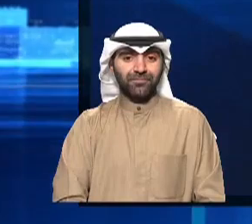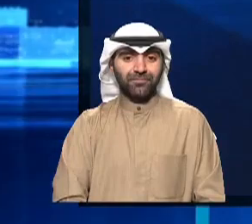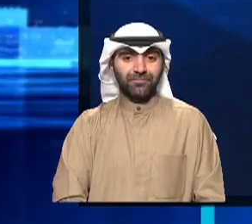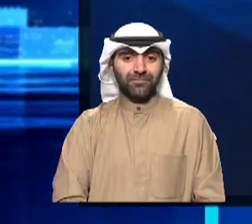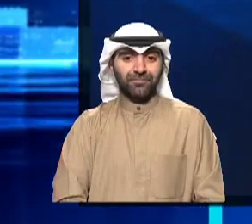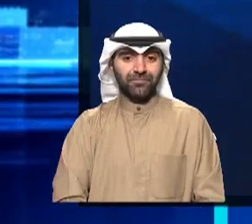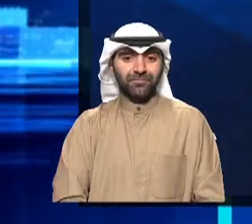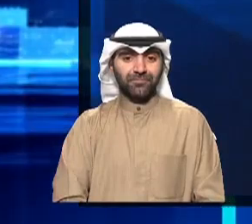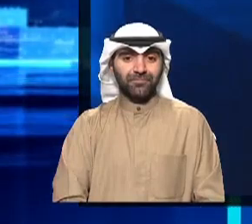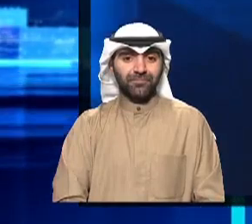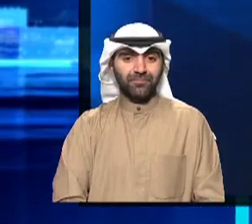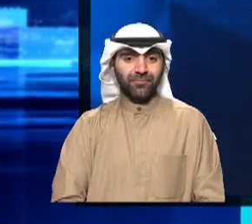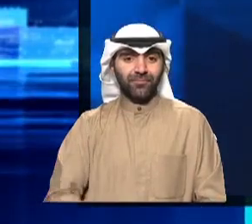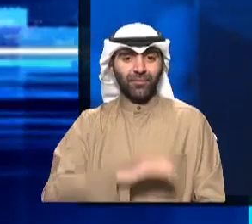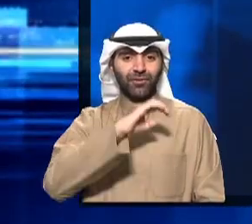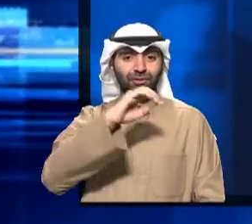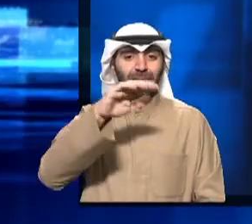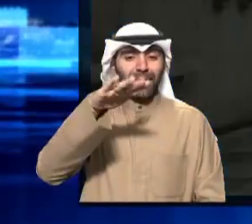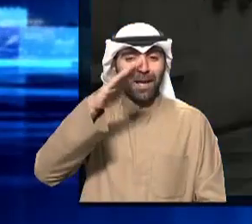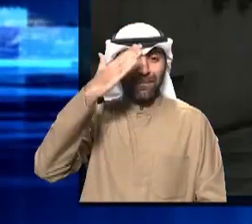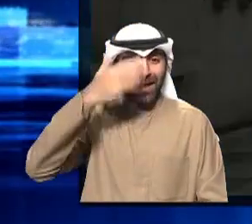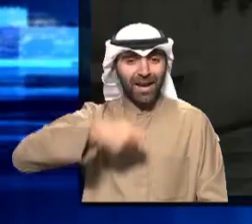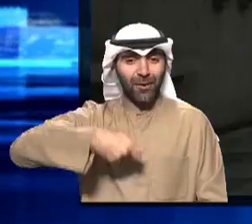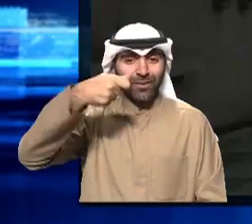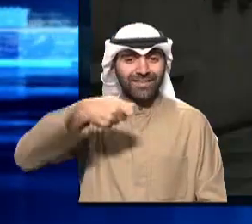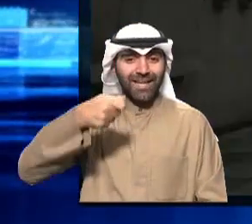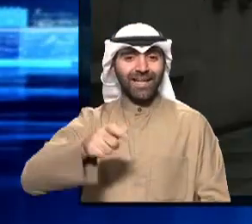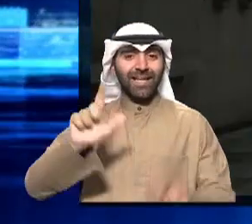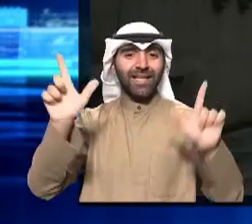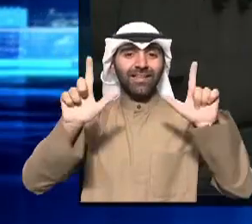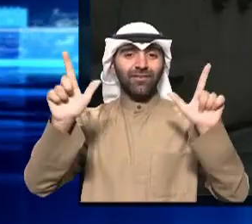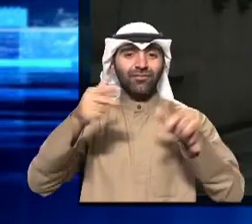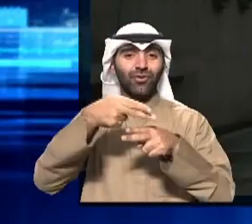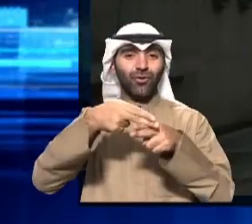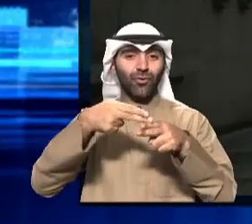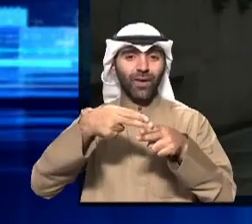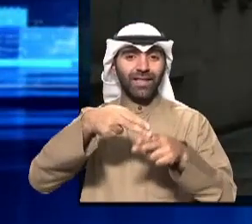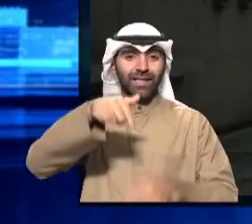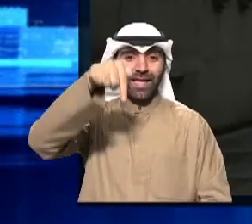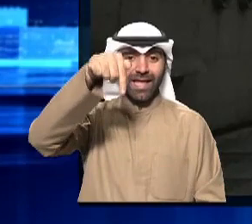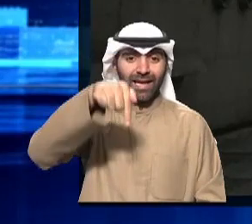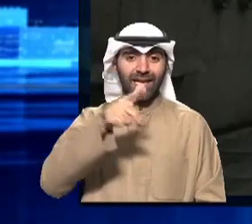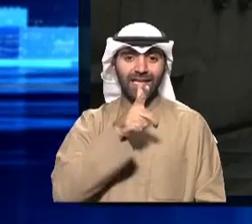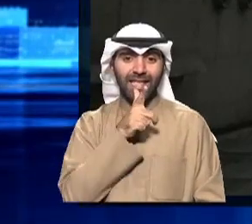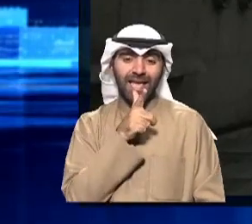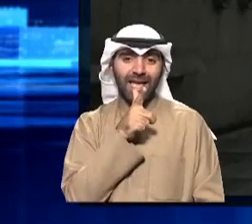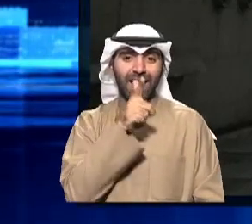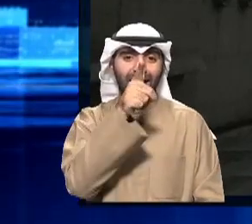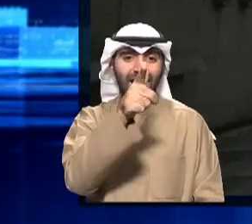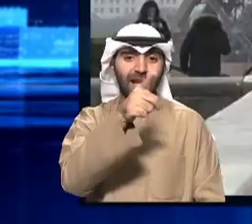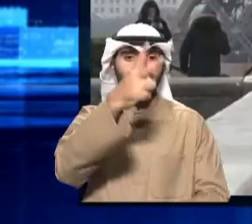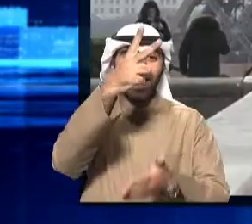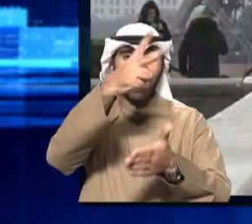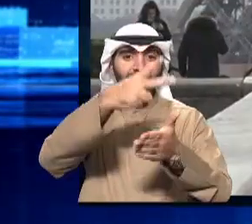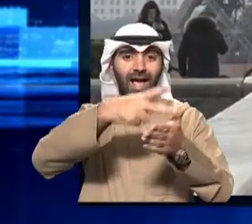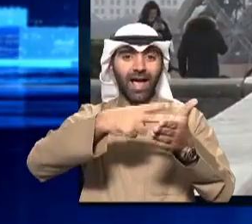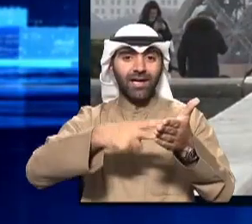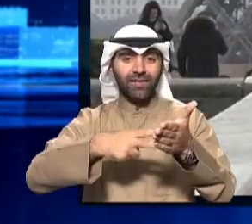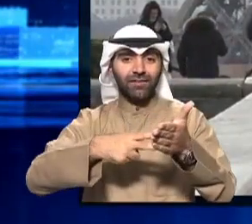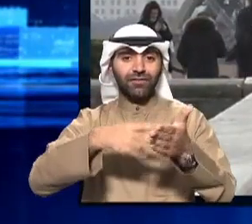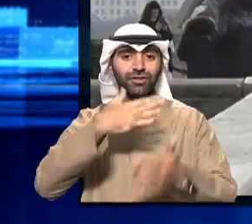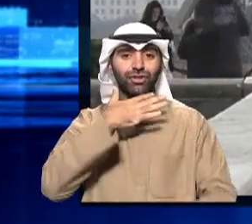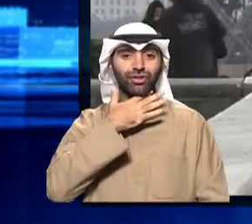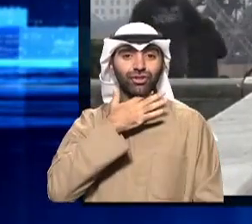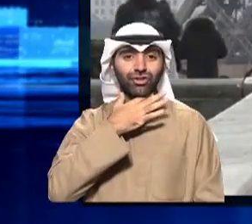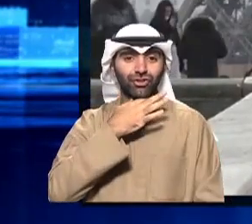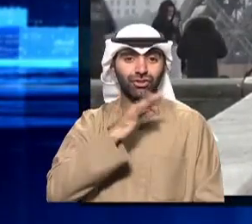نعم صحيح، تم تقرير فرض حجر صحي في 16 مقاطعة،